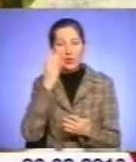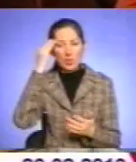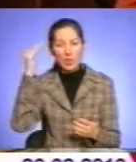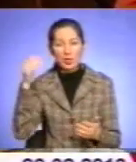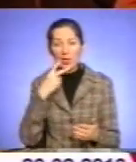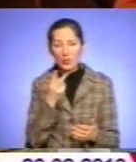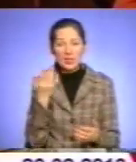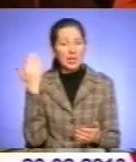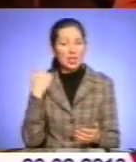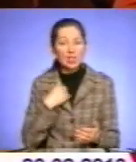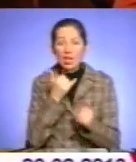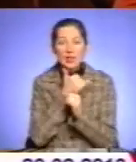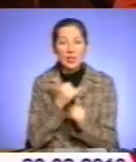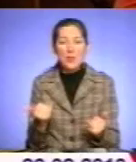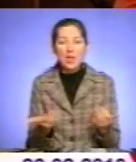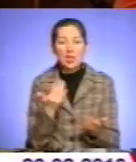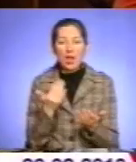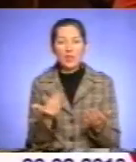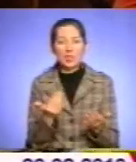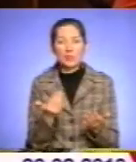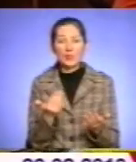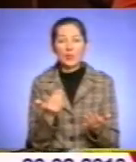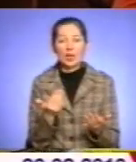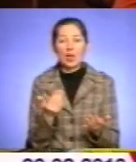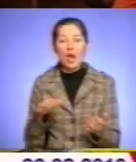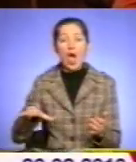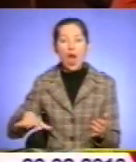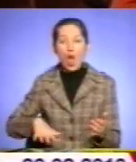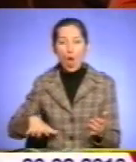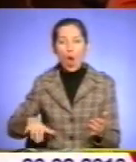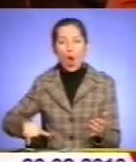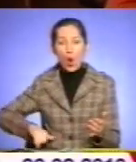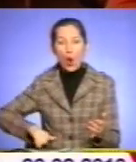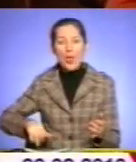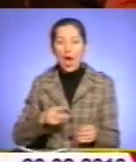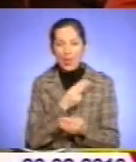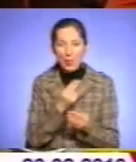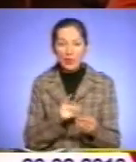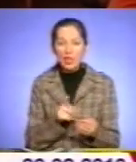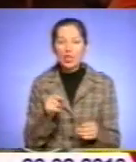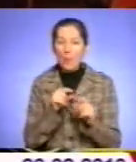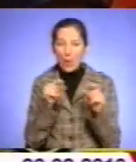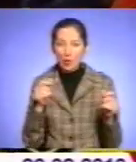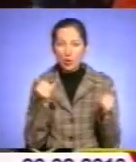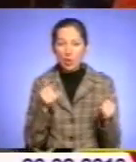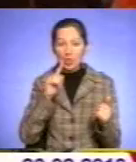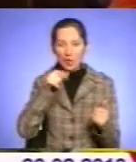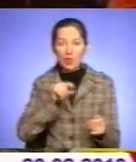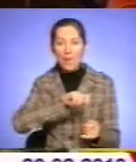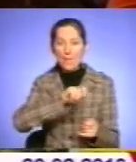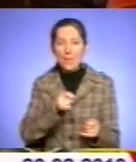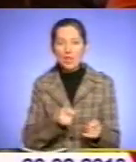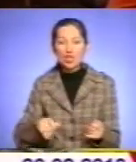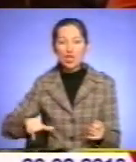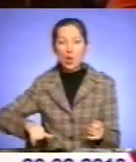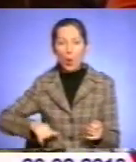Дивіться, раніше я не міг навіть коня намалювати чи паличку, а тепер вже я мечі,